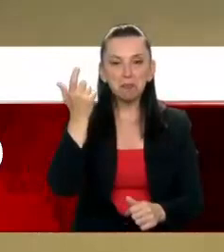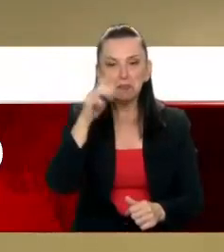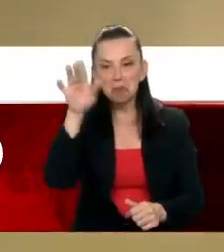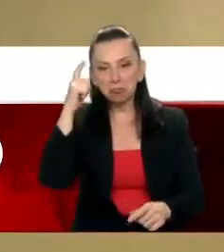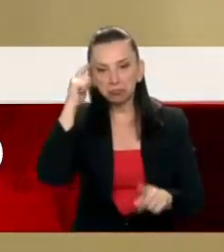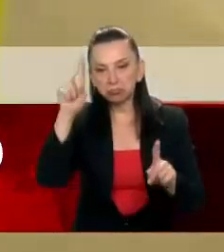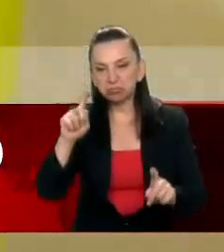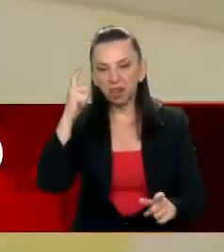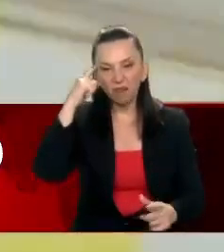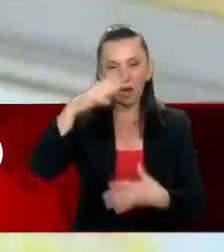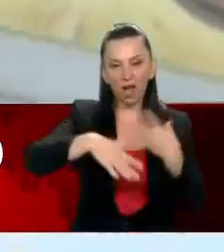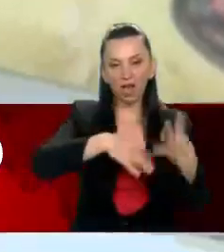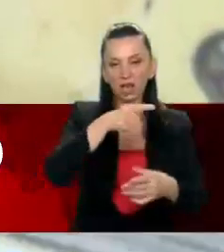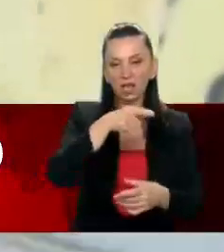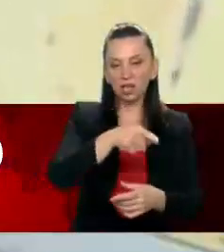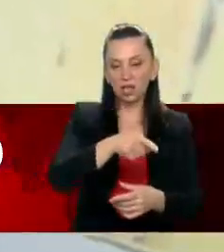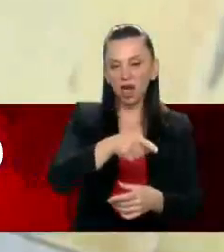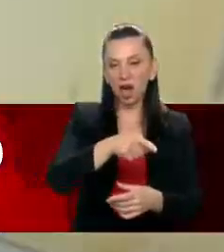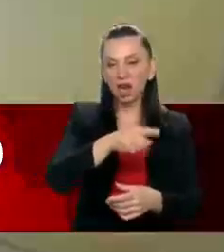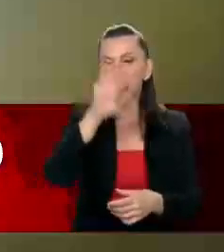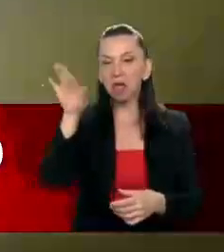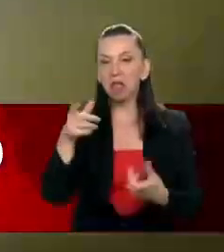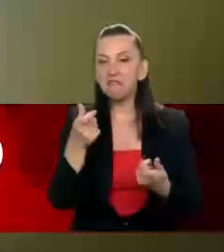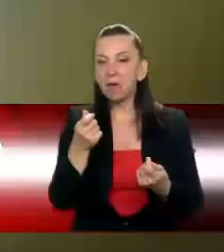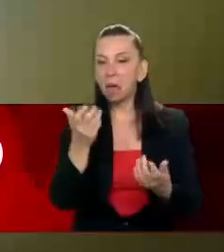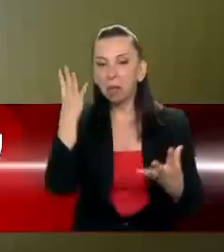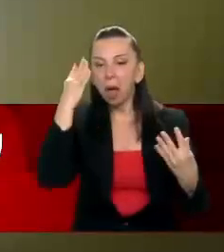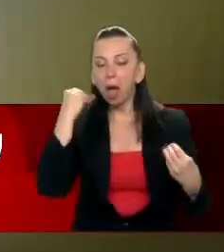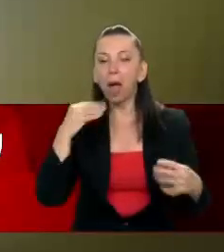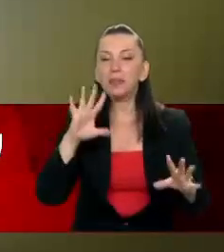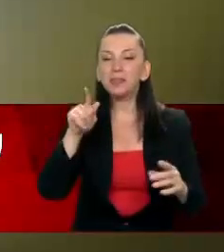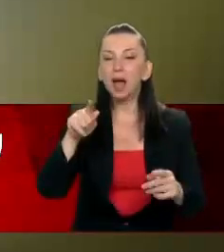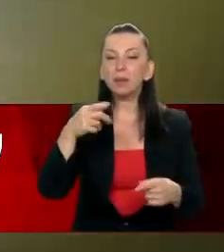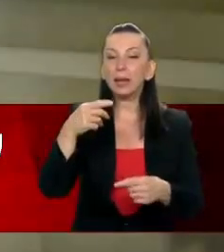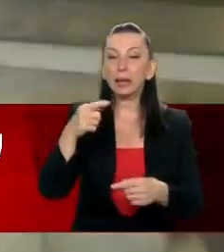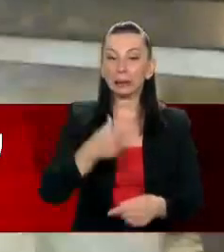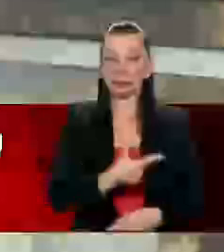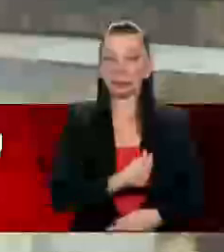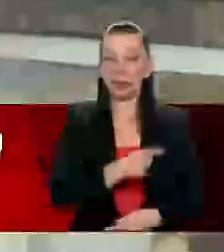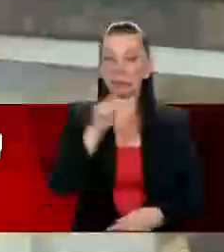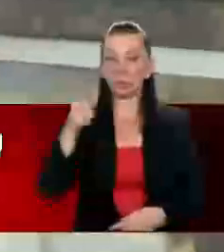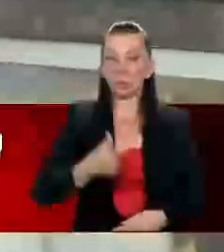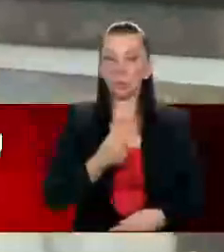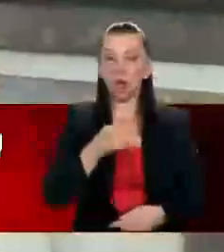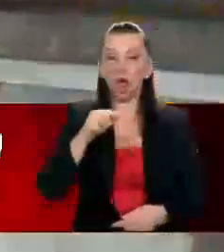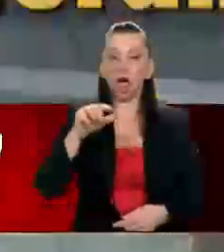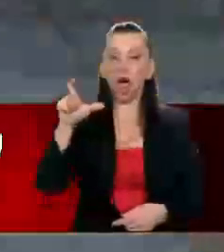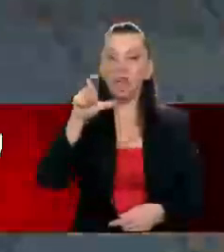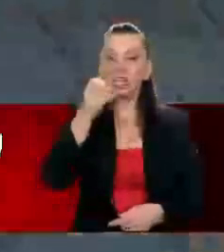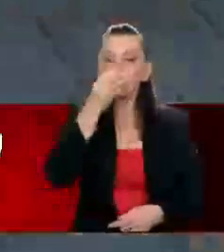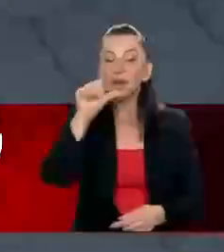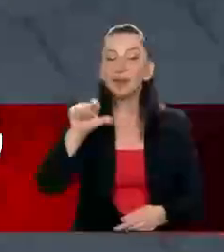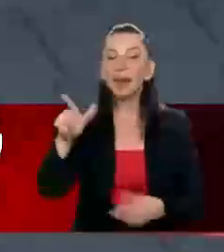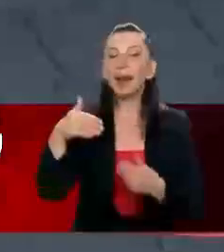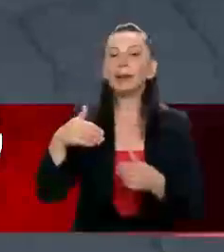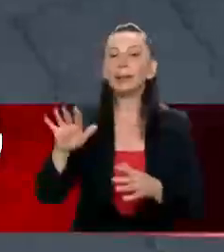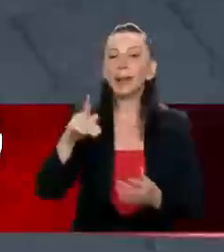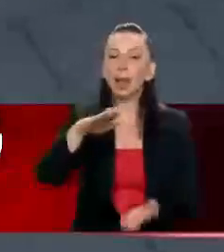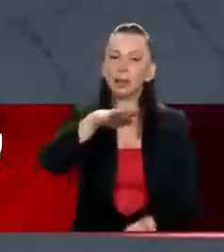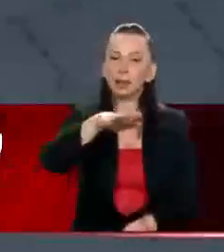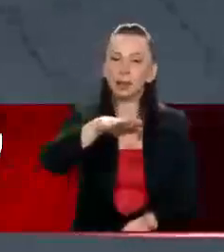karıştırıyor. Tüketici fiyat farkına anlam veremiyor. Sektör temsilcileri ise uyarıyor. Ayçiçek yağı bile değiller. Bilmiyorum, teneke